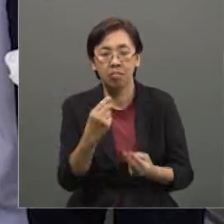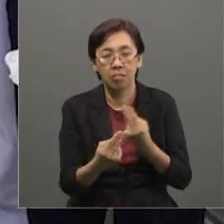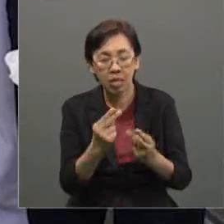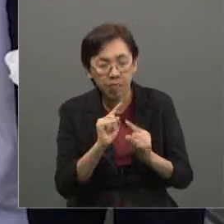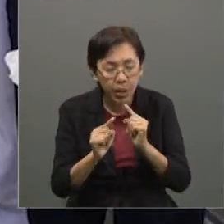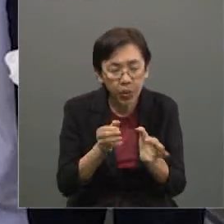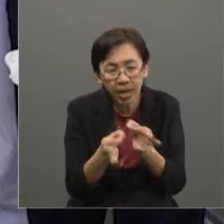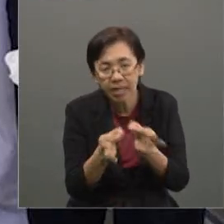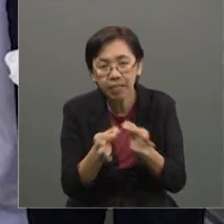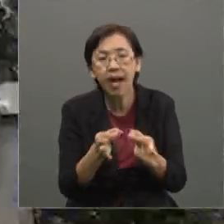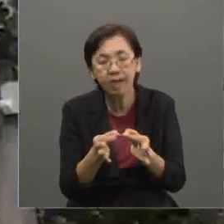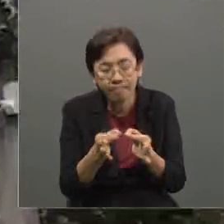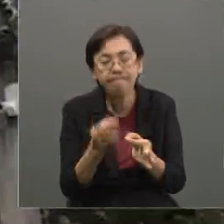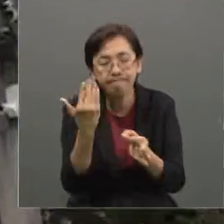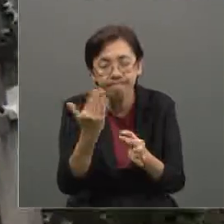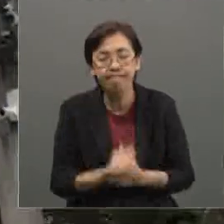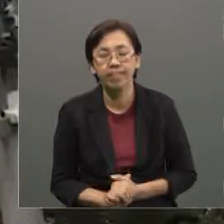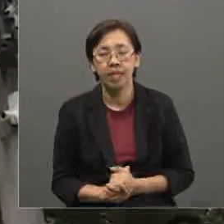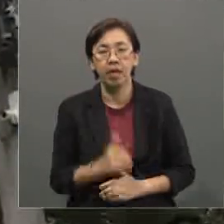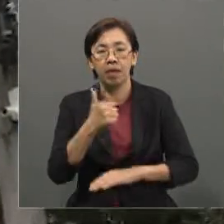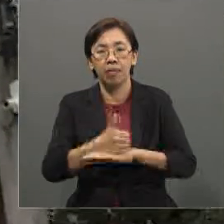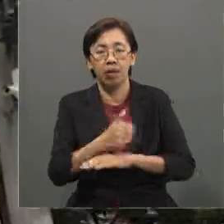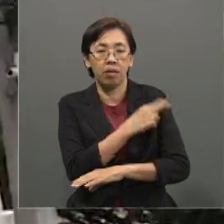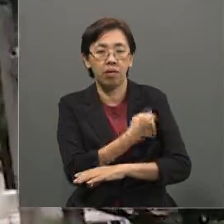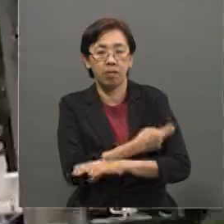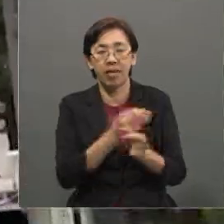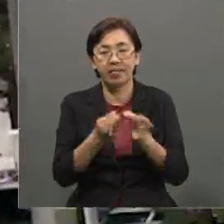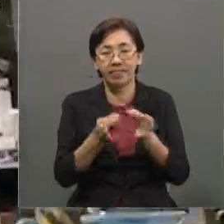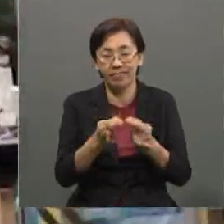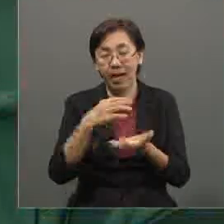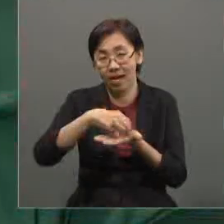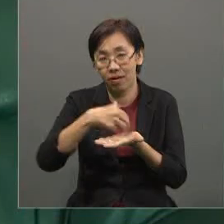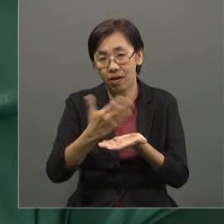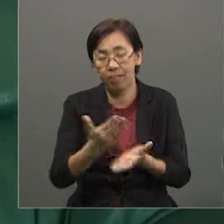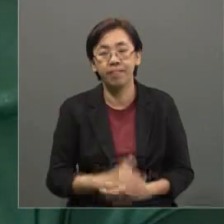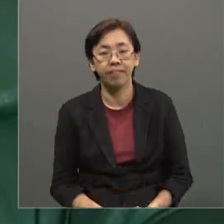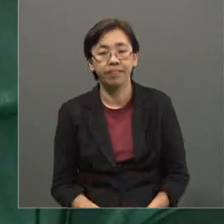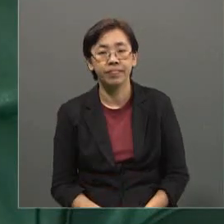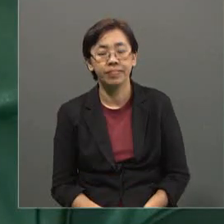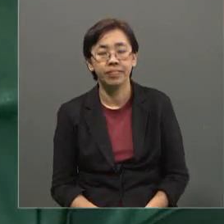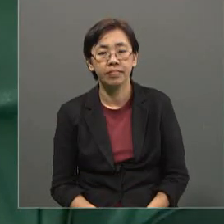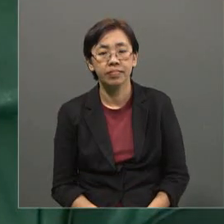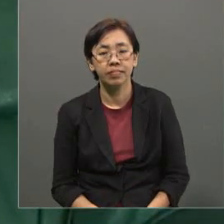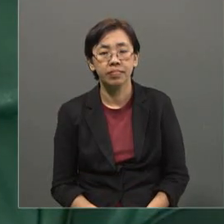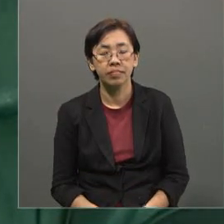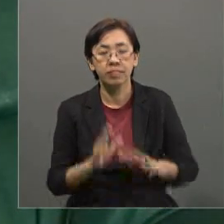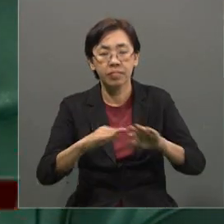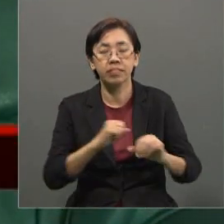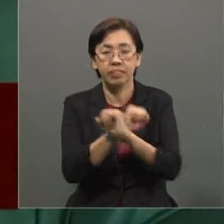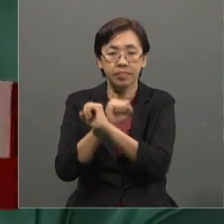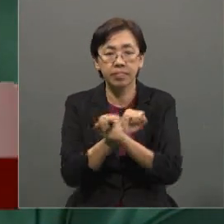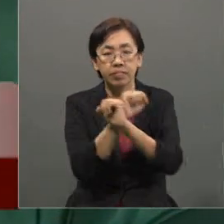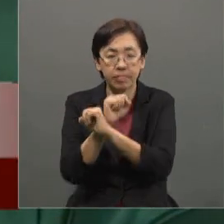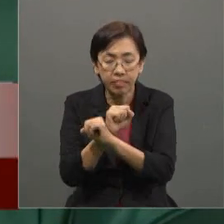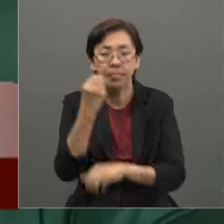ดคุยทำความเข้าใจเบื้องต้นลองฟังเสียงผอ.โรงพยาบาลดูครับ ที่จะต้องให้มั่นใจว่าเด็กปลอดภัยแล้วก็ส